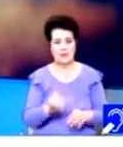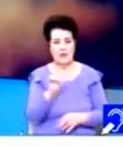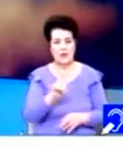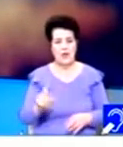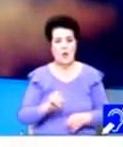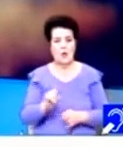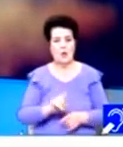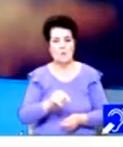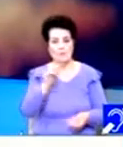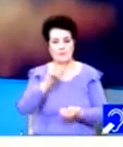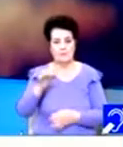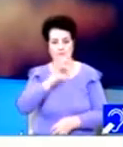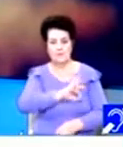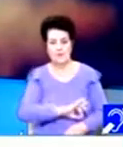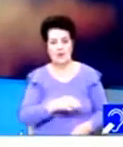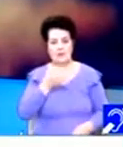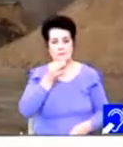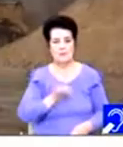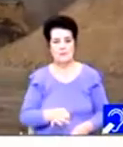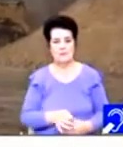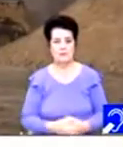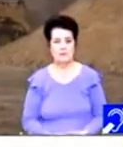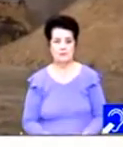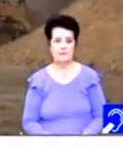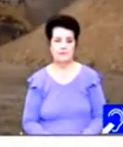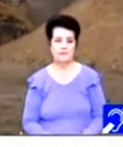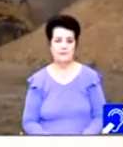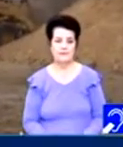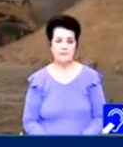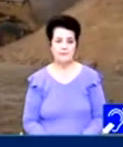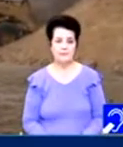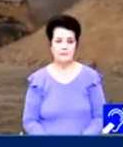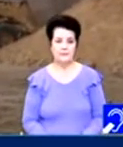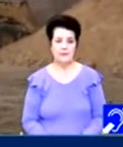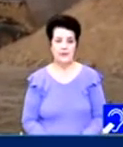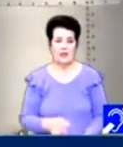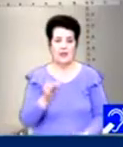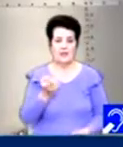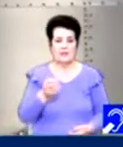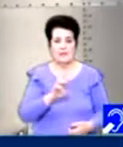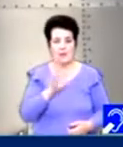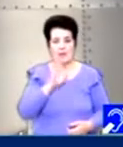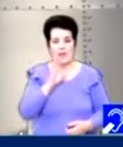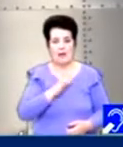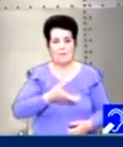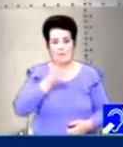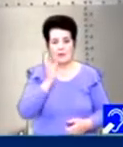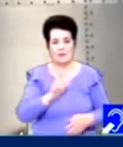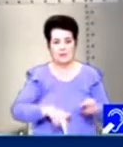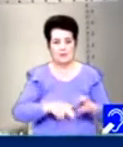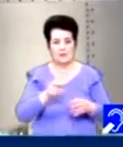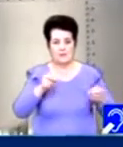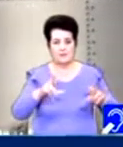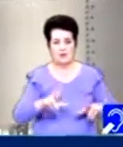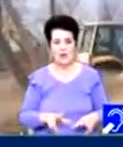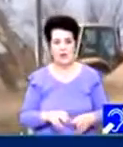localnicilor cum să fie consumatori responsabili. Rețeaua de apă potabilă a fost construită special